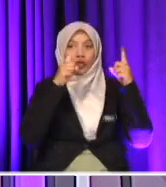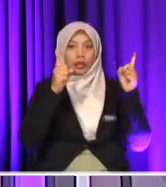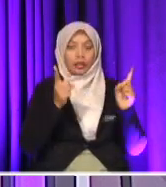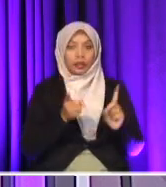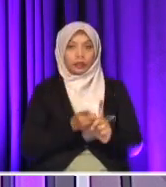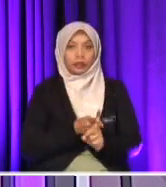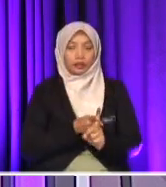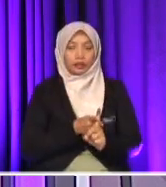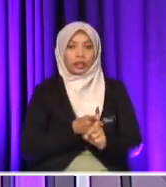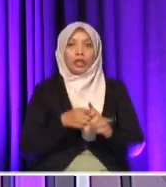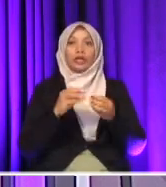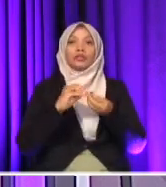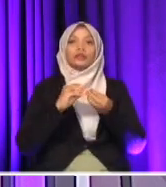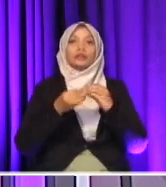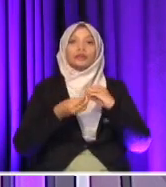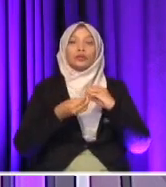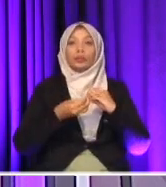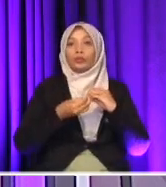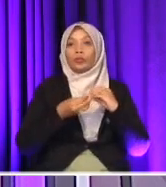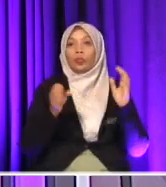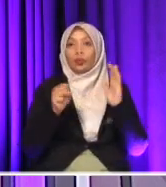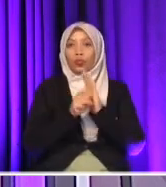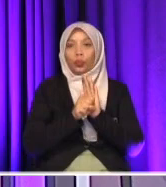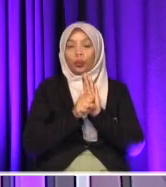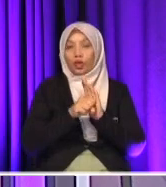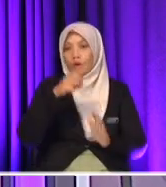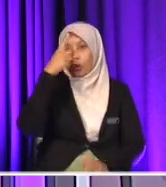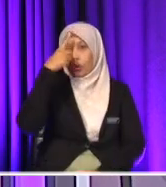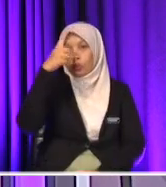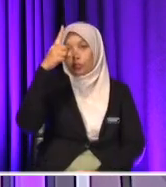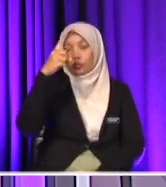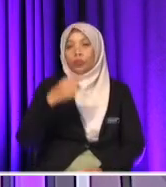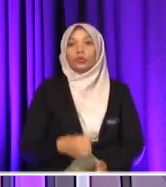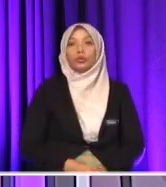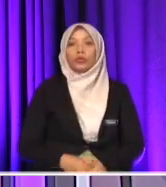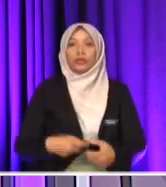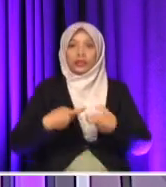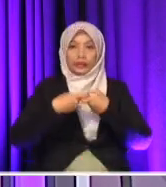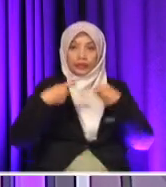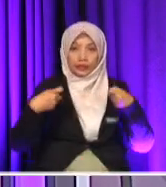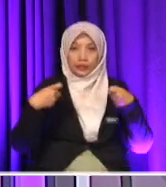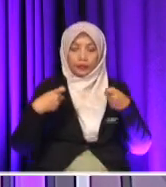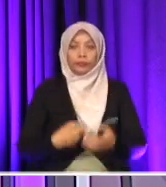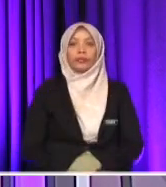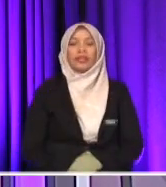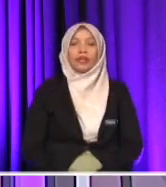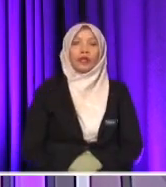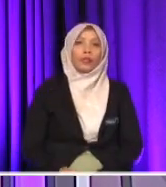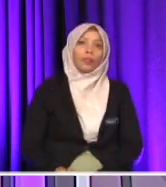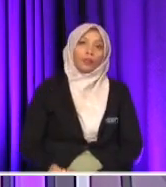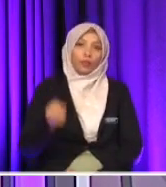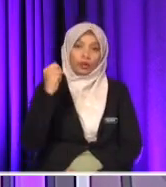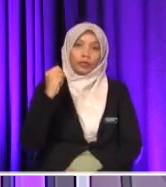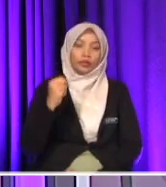simbol untuk regangan, ini SL. Okey, regangan berkearuhan, ini regangan berkemuatan. Yang